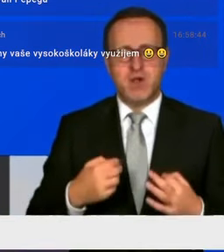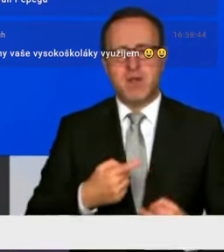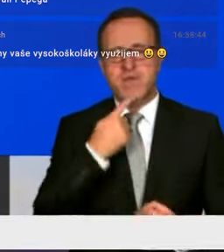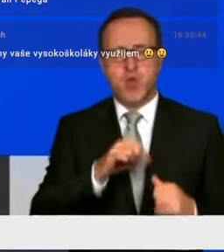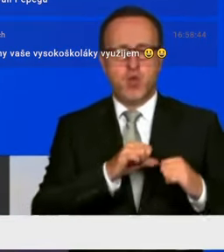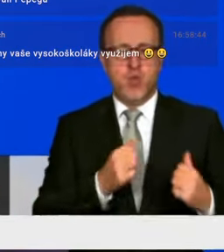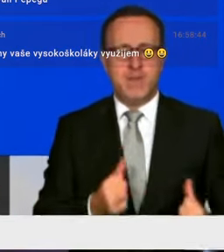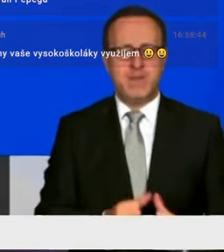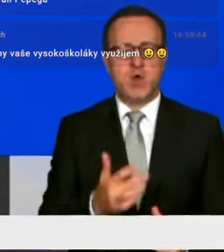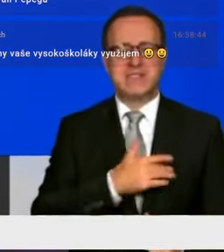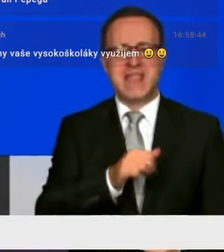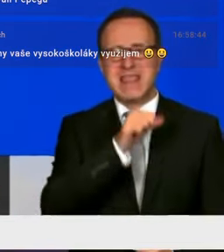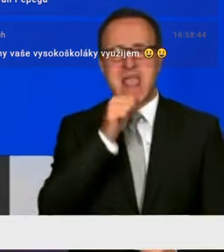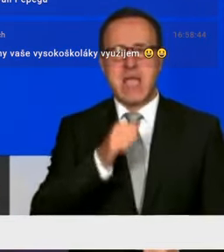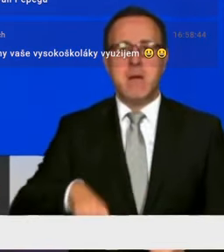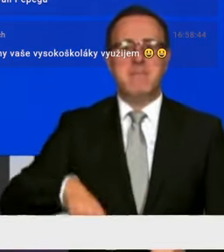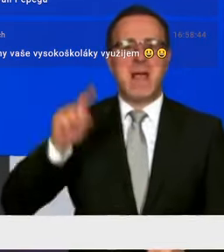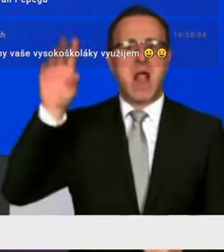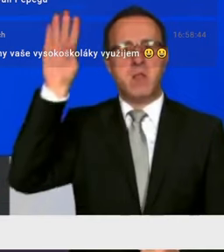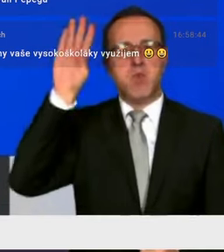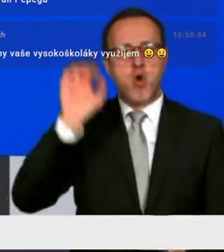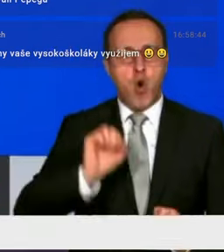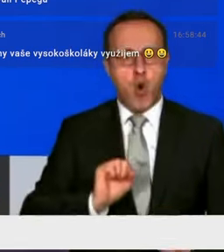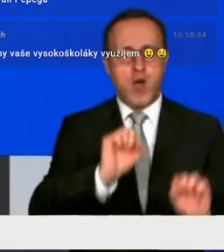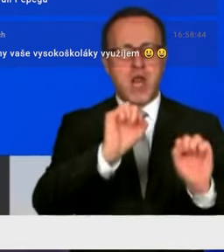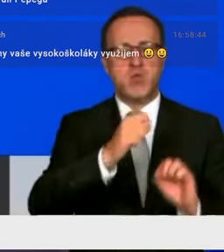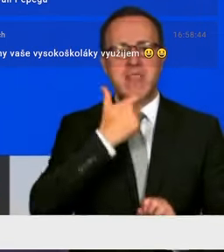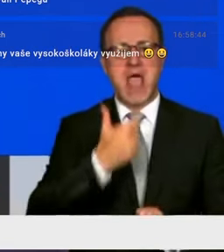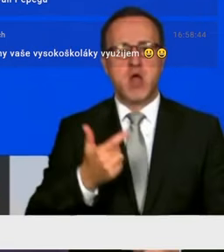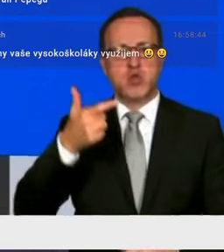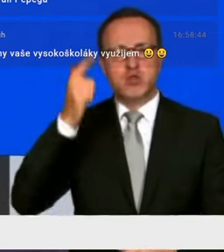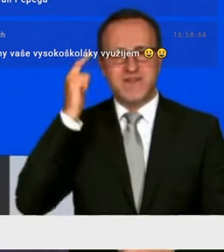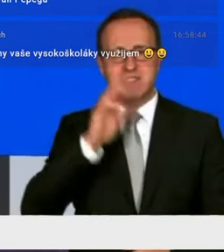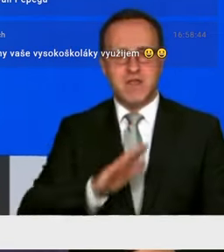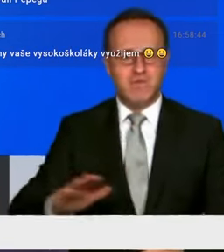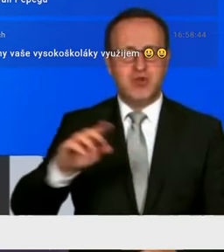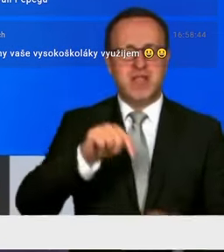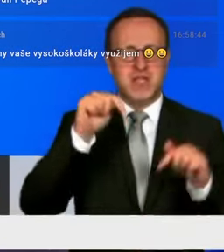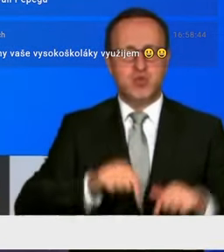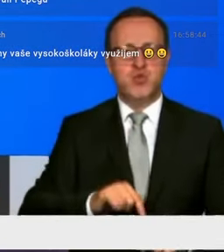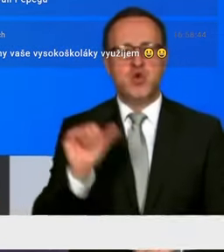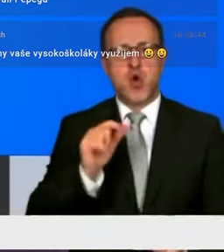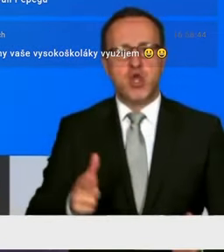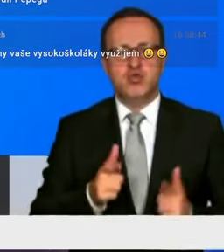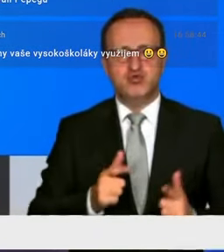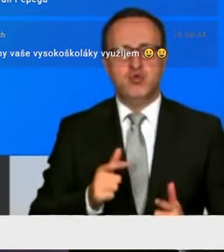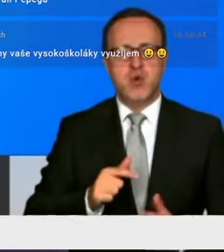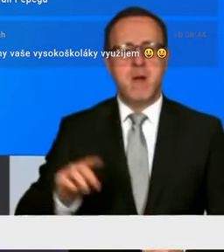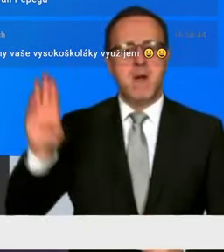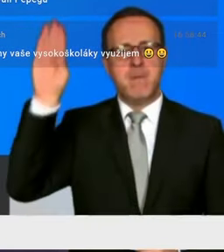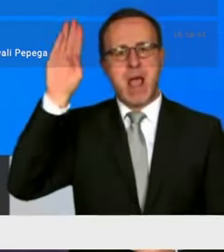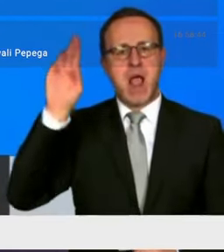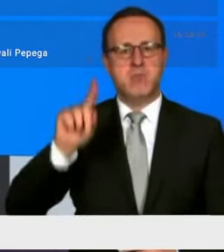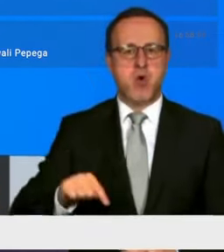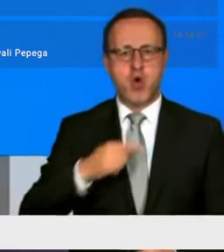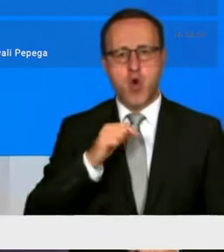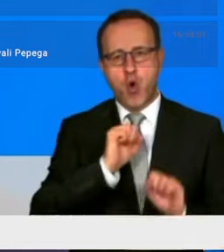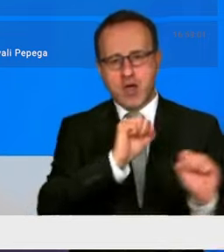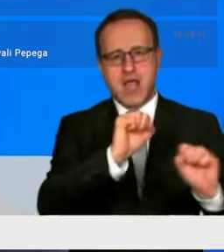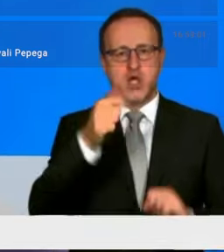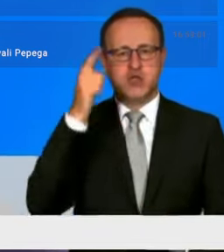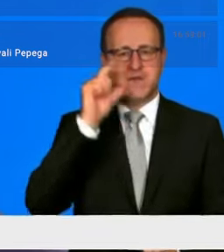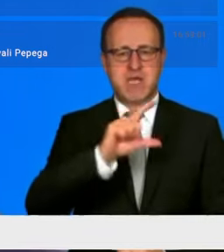srdca nech Pán Boh ochraňuje národ slovenský a všetkých ktorí Tu žijú nech Pán Boh ochraňuje slovenskú republiku